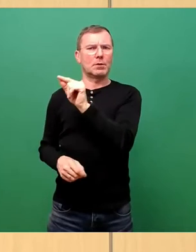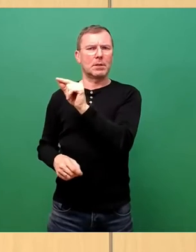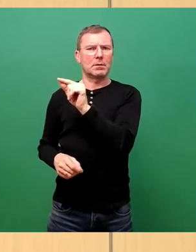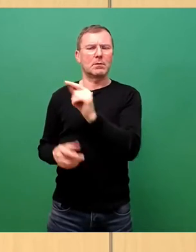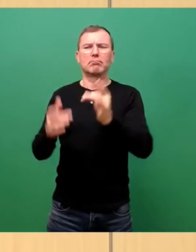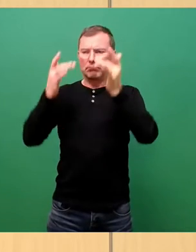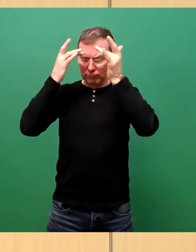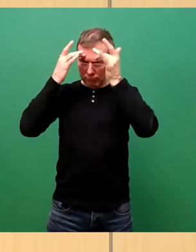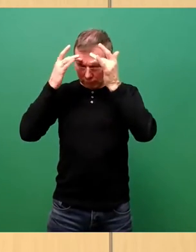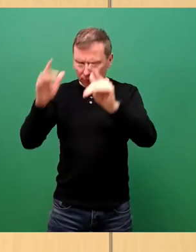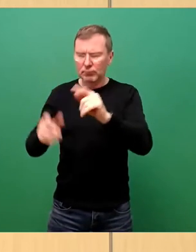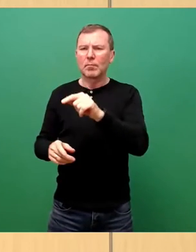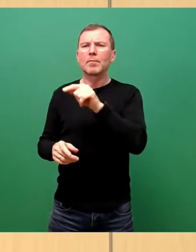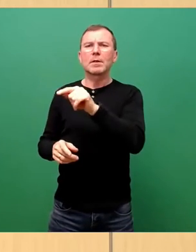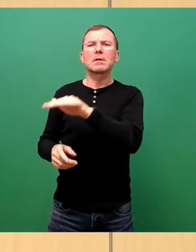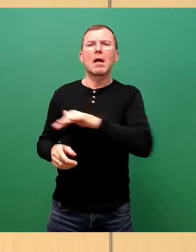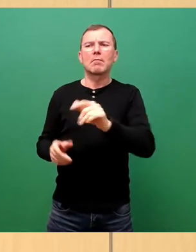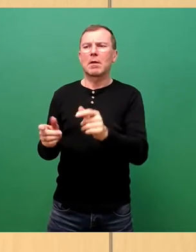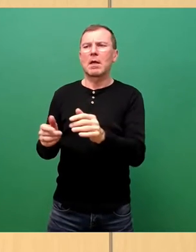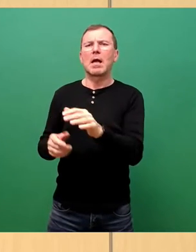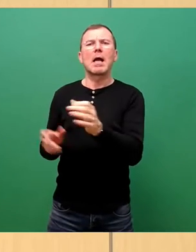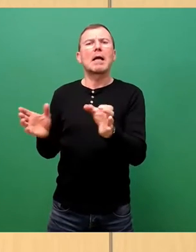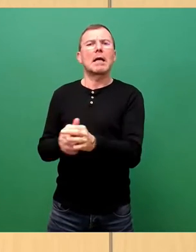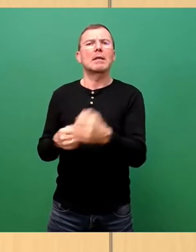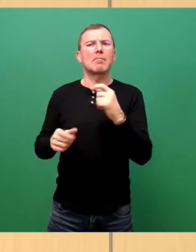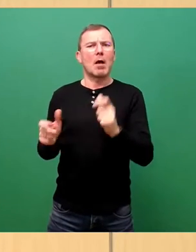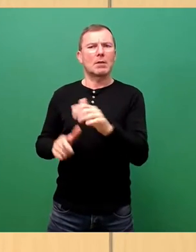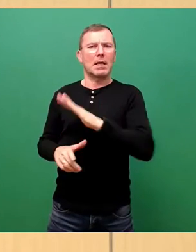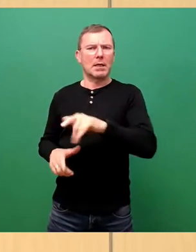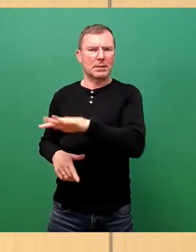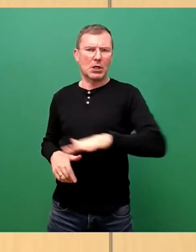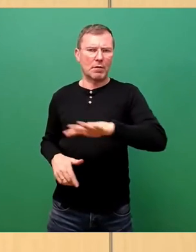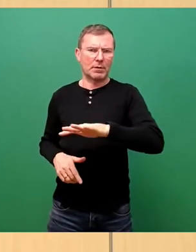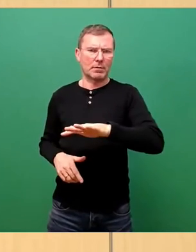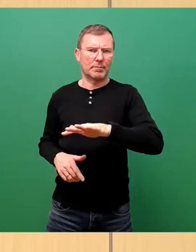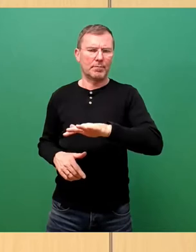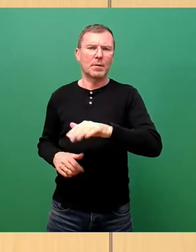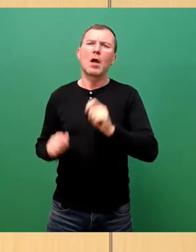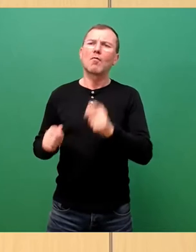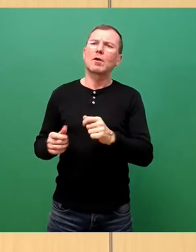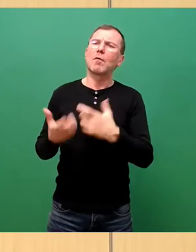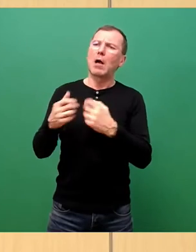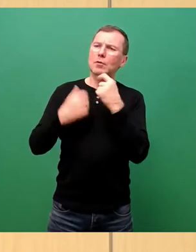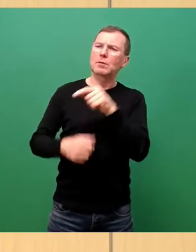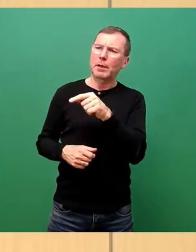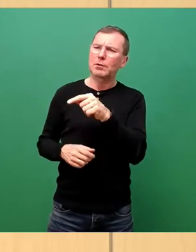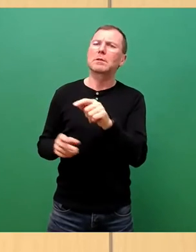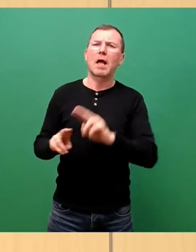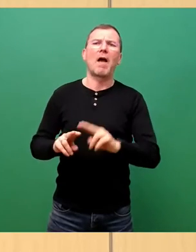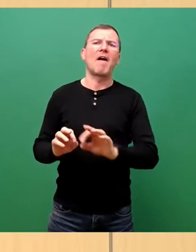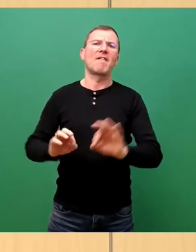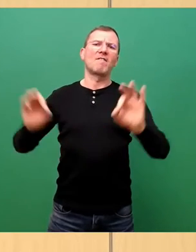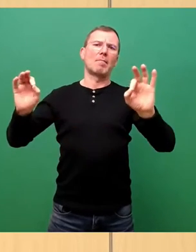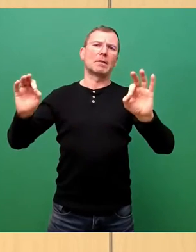die die Stadt von regionalen kleineren Bauträgern hat. Die Vorschläge im Ausschussbericht sind eine Verbesserung des Status quo. Deshalb werden wir dem